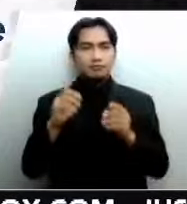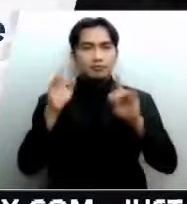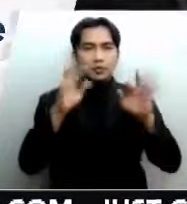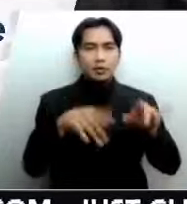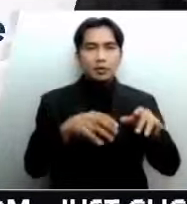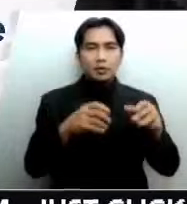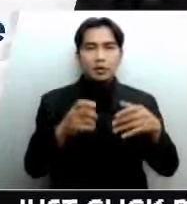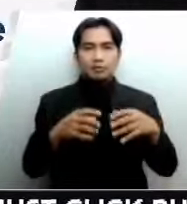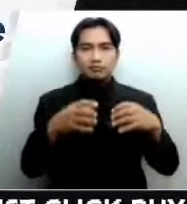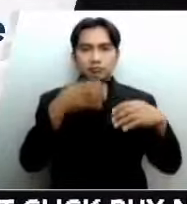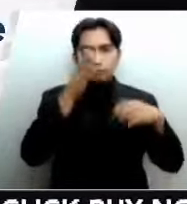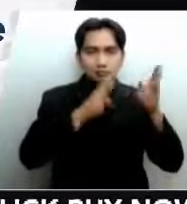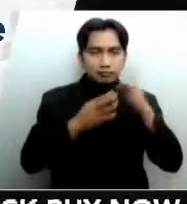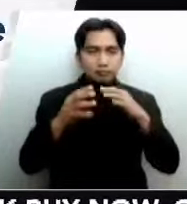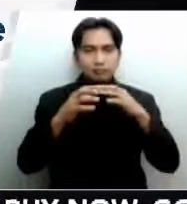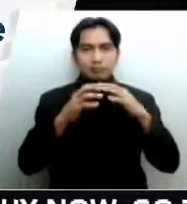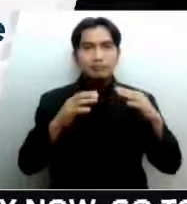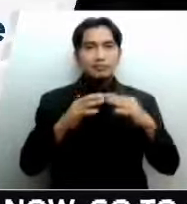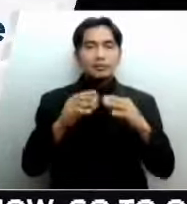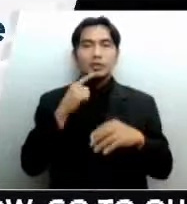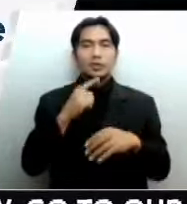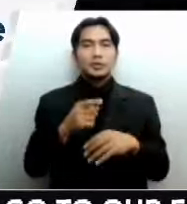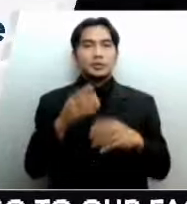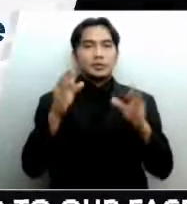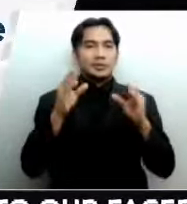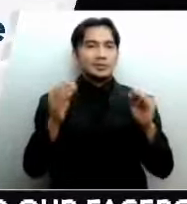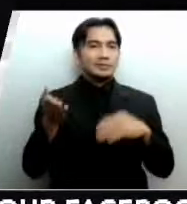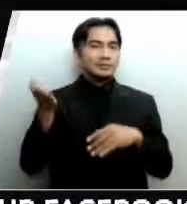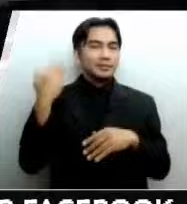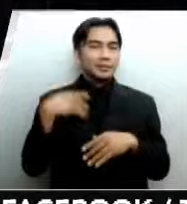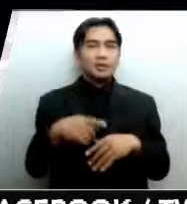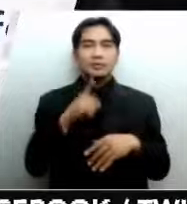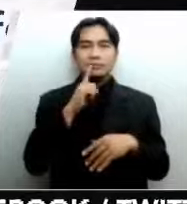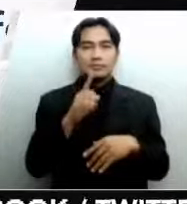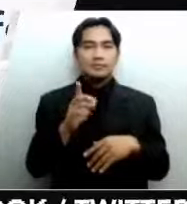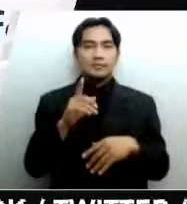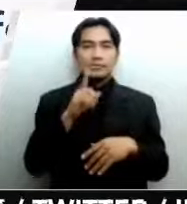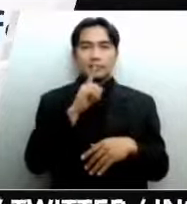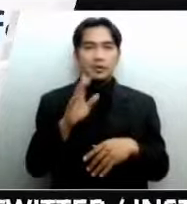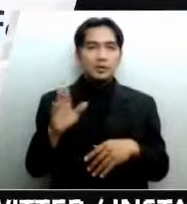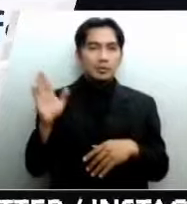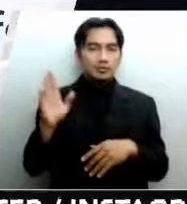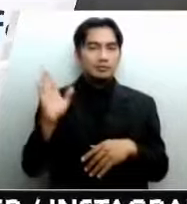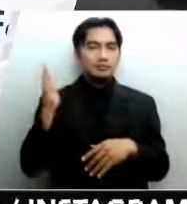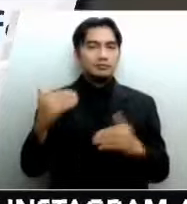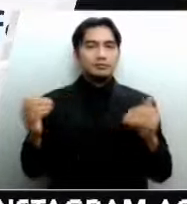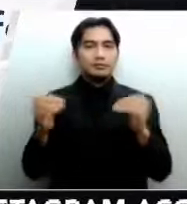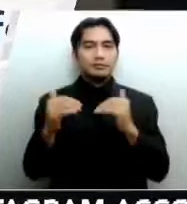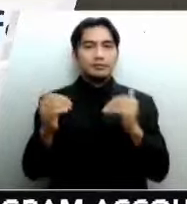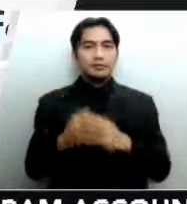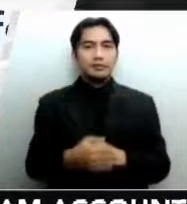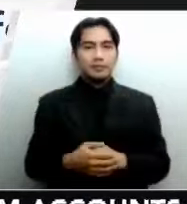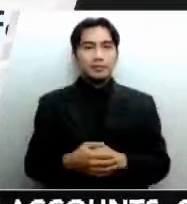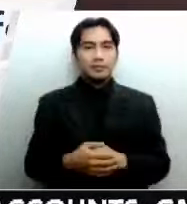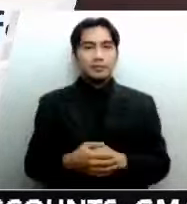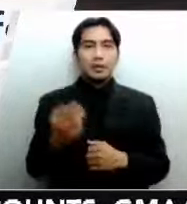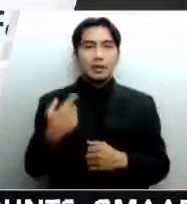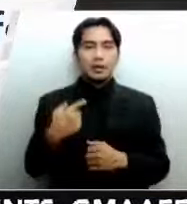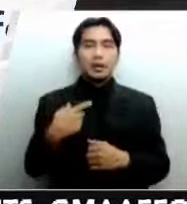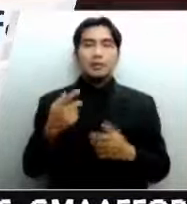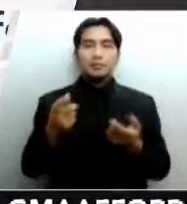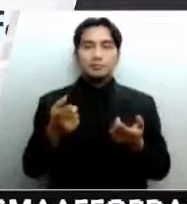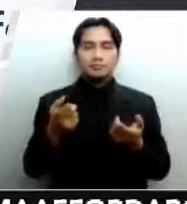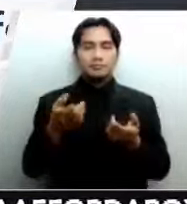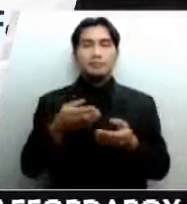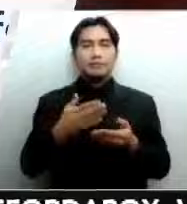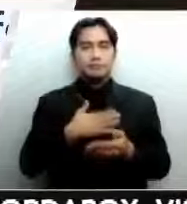season, bagay na kanila raw ipinangako sa isang pulong. Nagpahayag din daw ang Clark Hills ng intensyong mag-donate ng isang ektarya